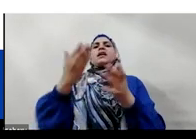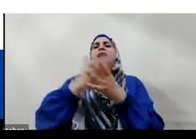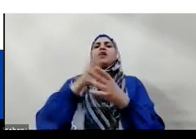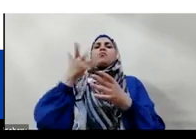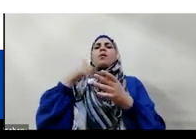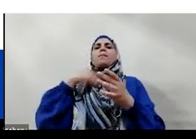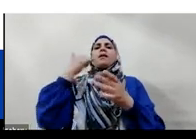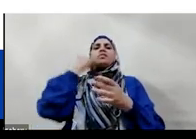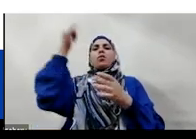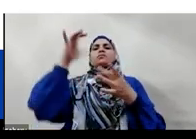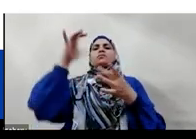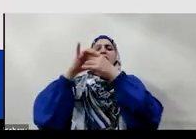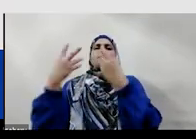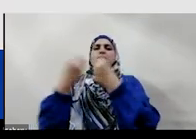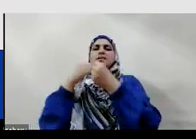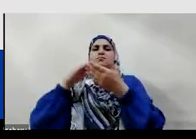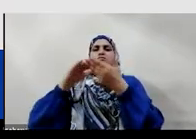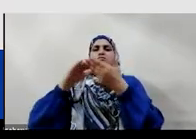في امريكا.